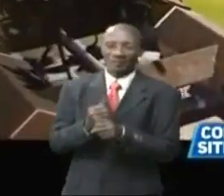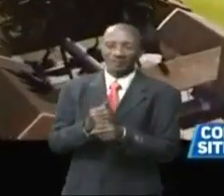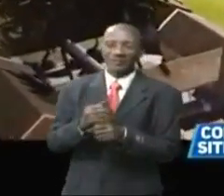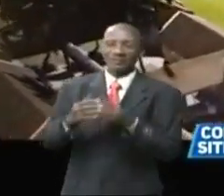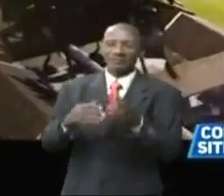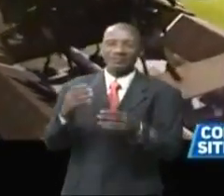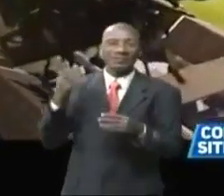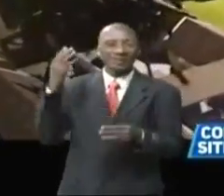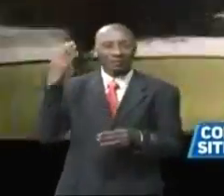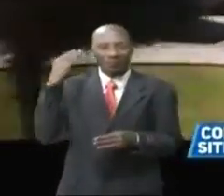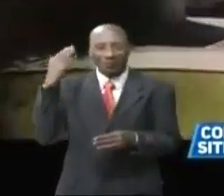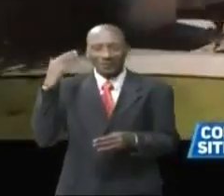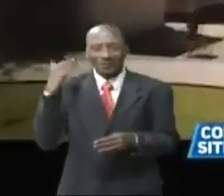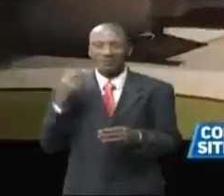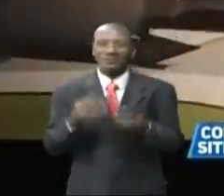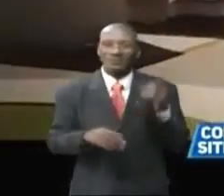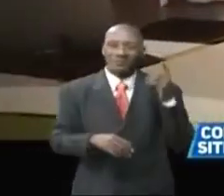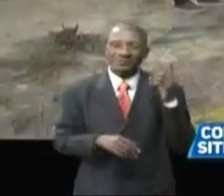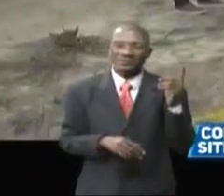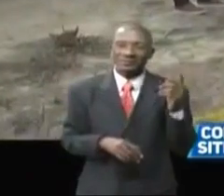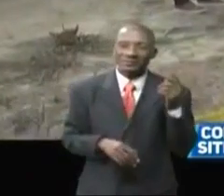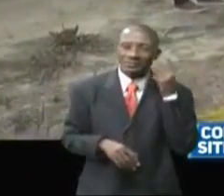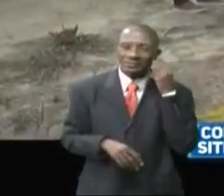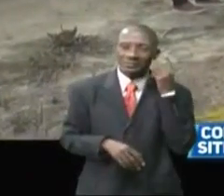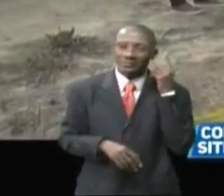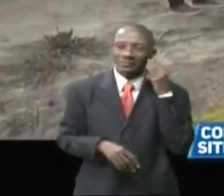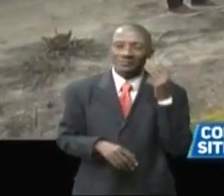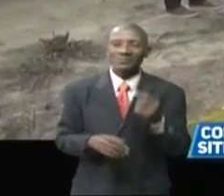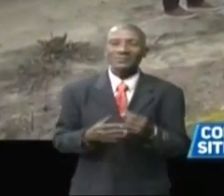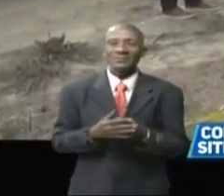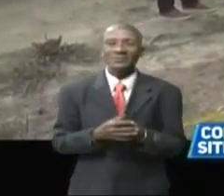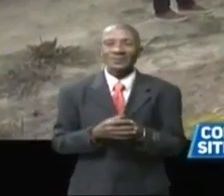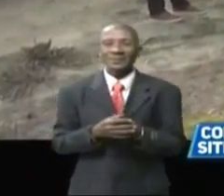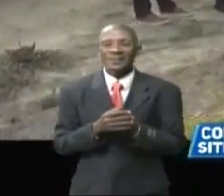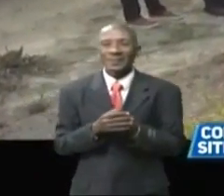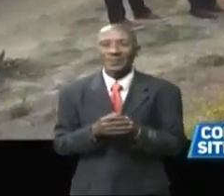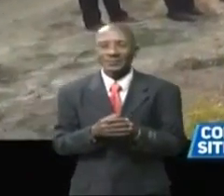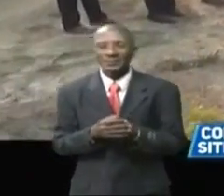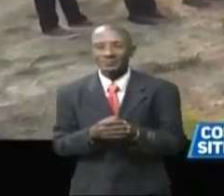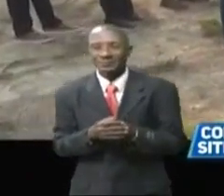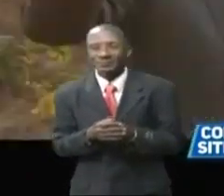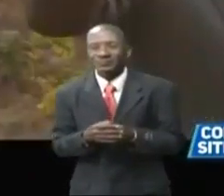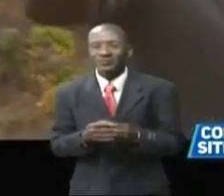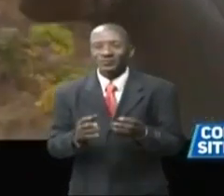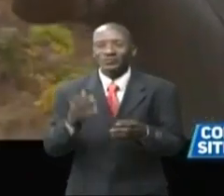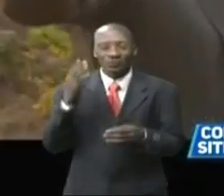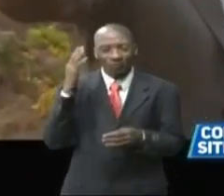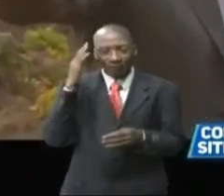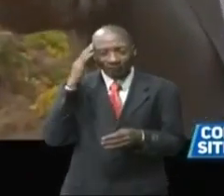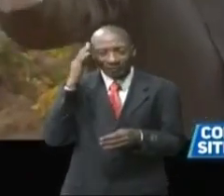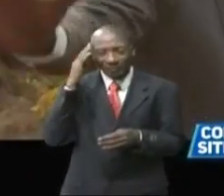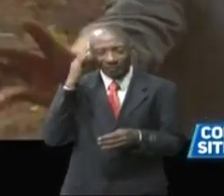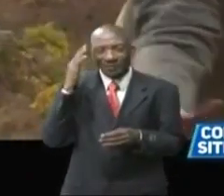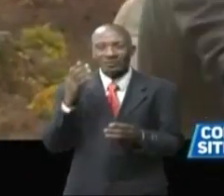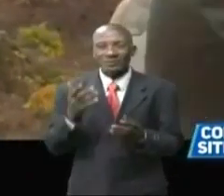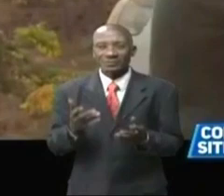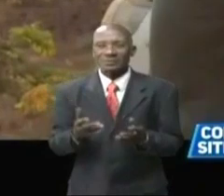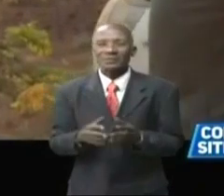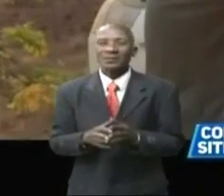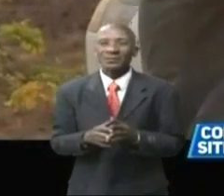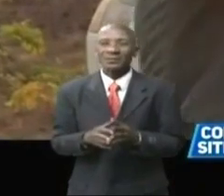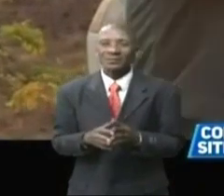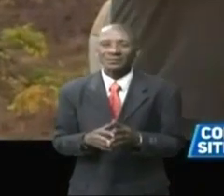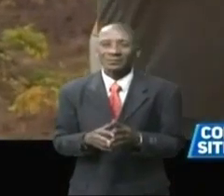logements décents pour toutes les bourses. À la tête d'une délégation des experts de l'Acoprim, le directeur général